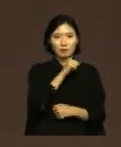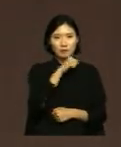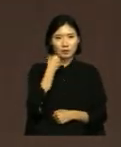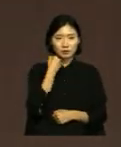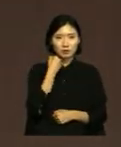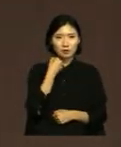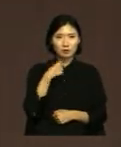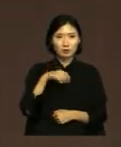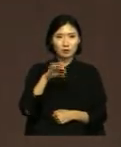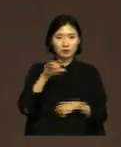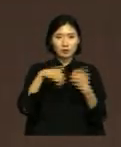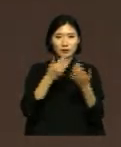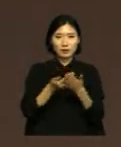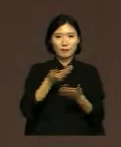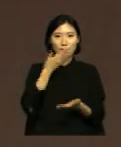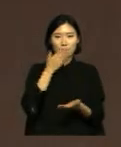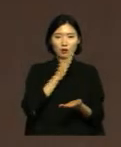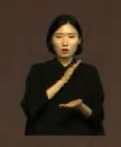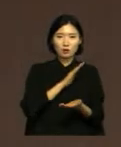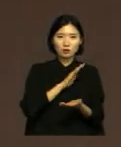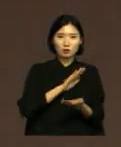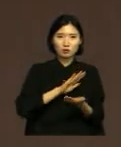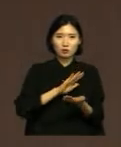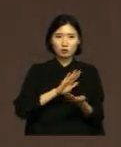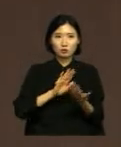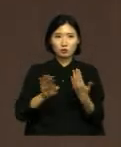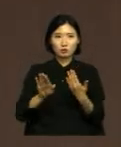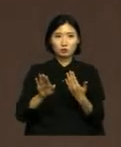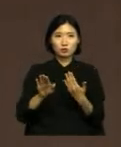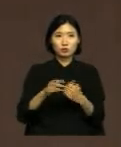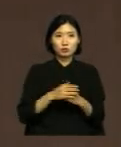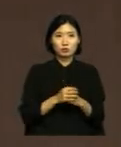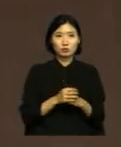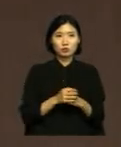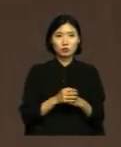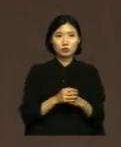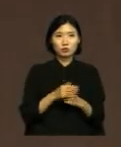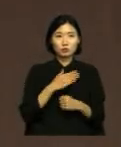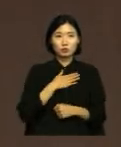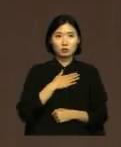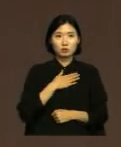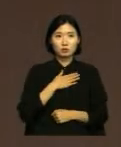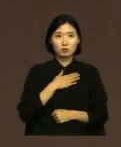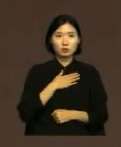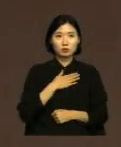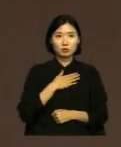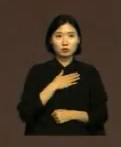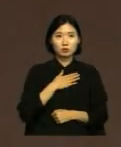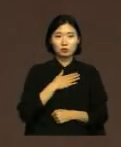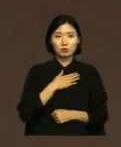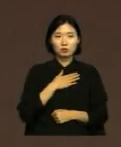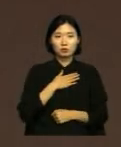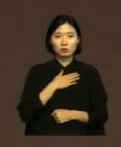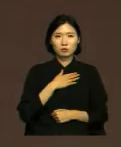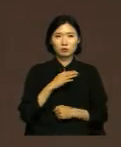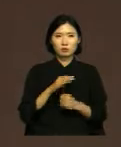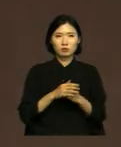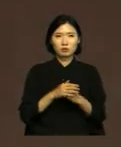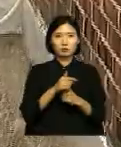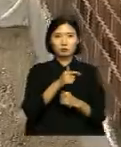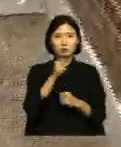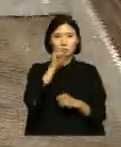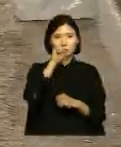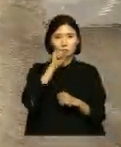맛있는 건 먼저 다 먹고 얼마나 좋은지. 아, 나 이렇게 진짜 못 만났나 그랬죠. 너무